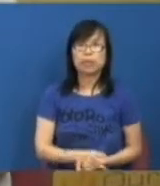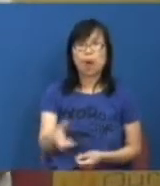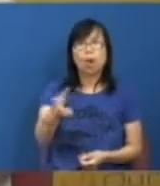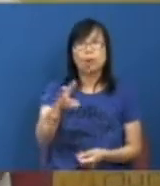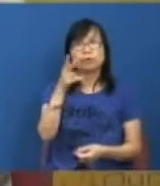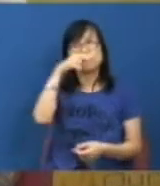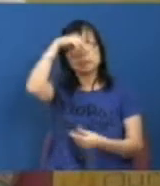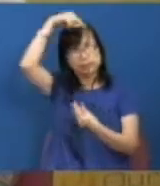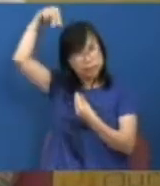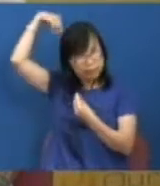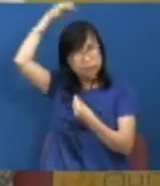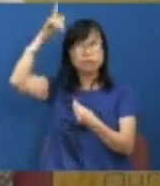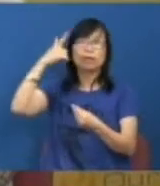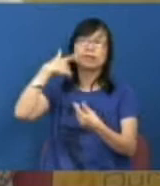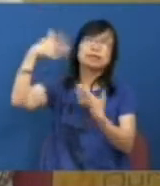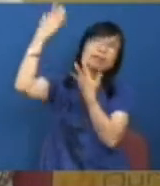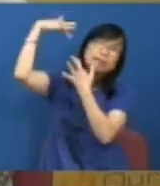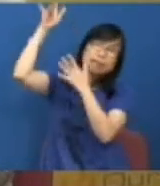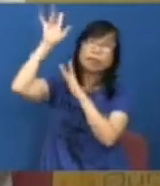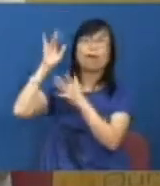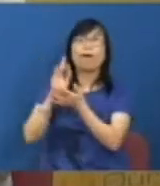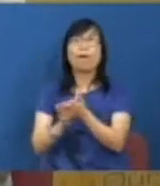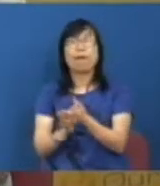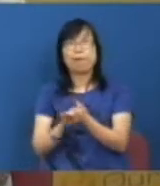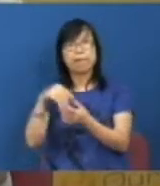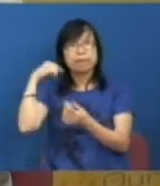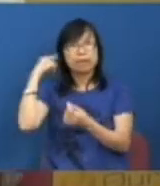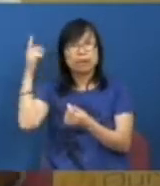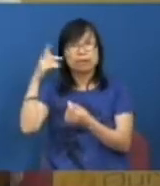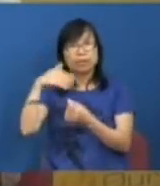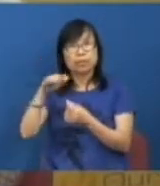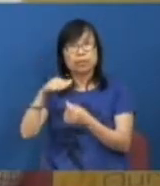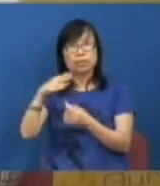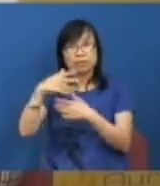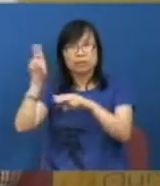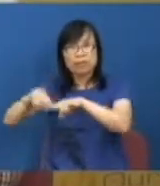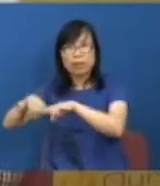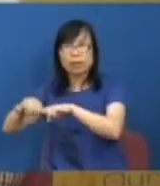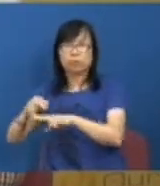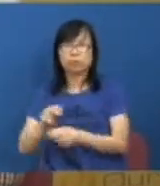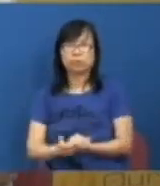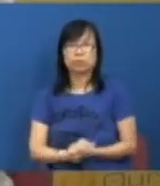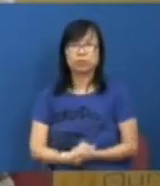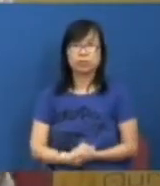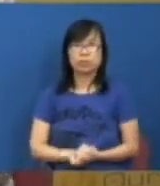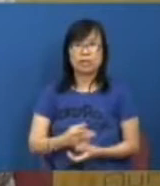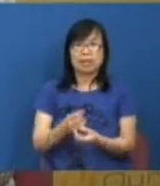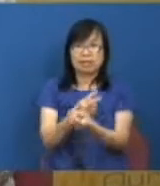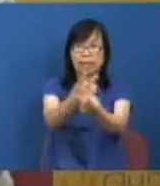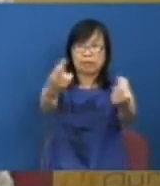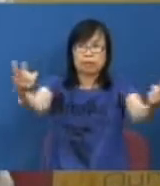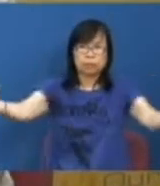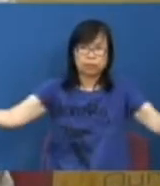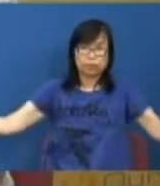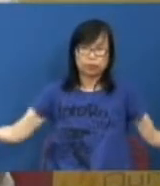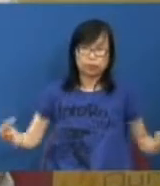西藏、新疆、烏魯木齊，其他所有呢啲咁嘅即係比較大草原嘅地方，佢